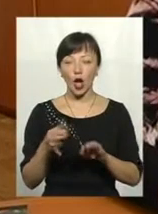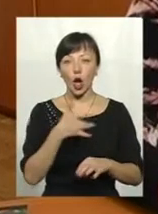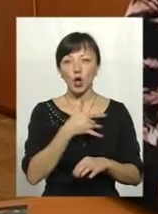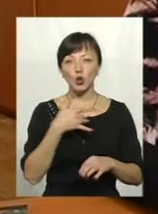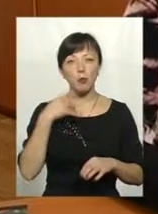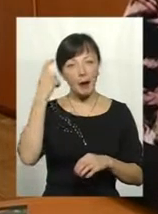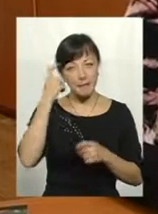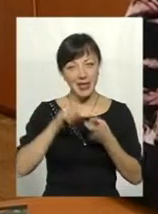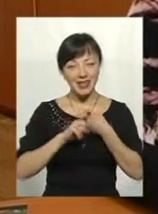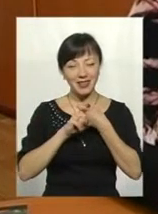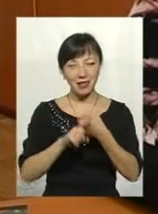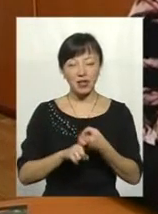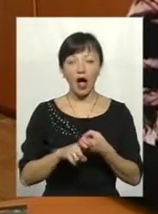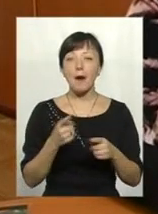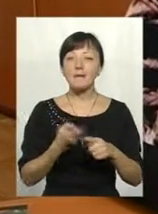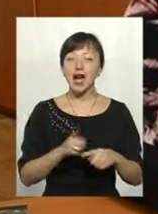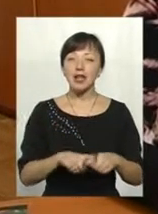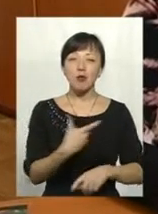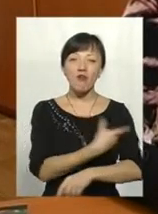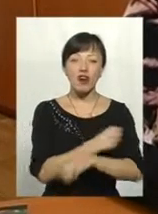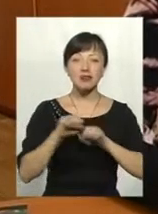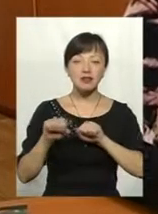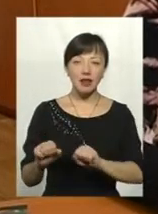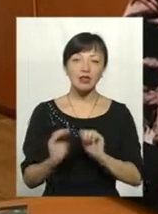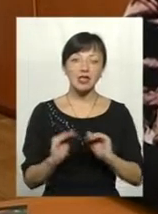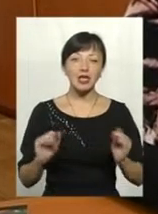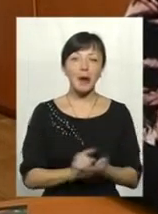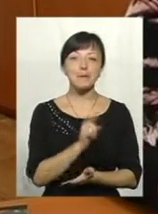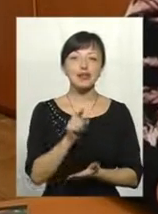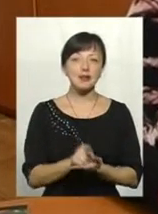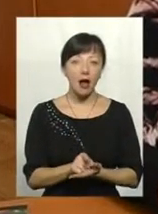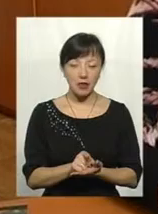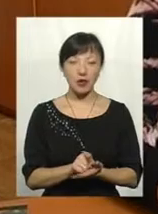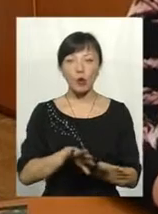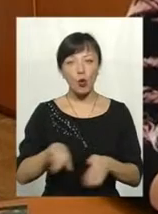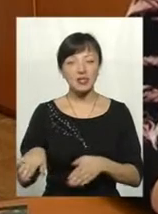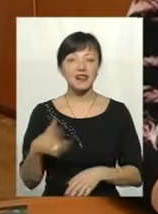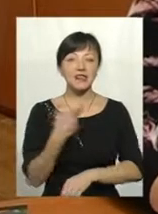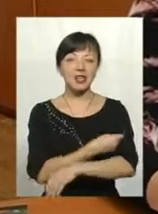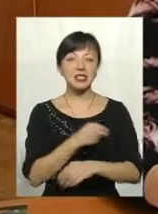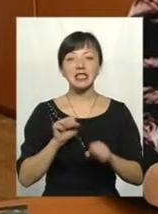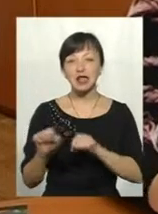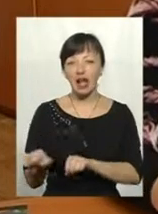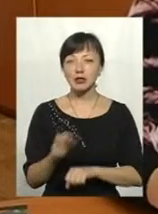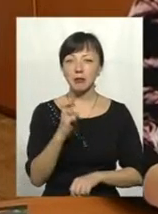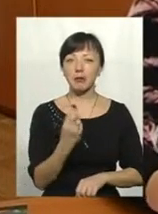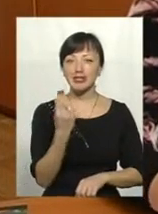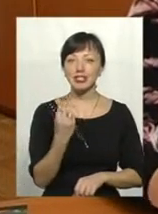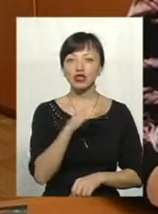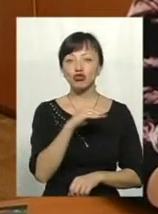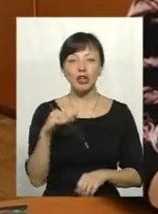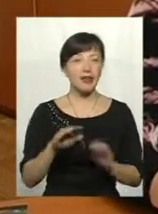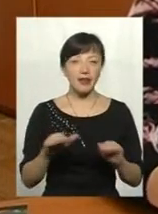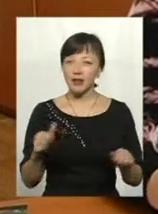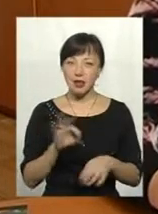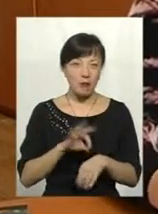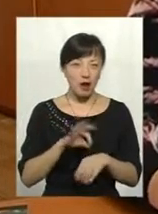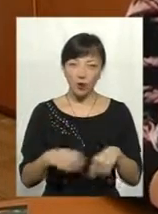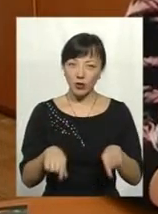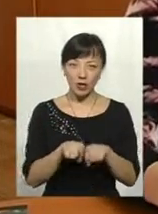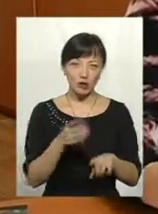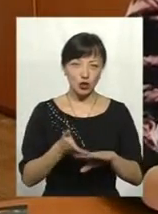тубменингитов. Поэтому вакцинация детей обязательно, в том плане, что после вакцинации БЦЖ дети не болеют такими тяжелыми